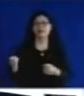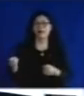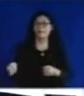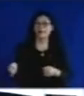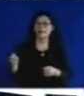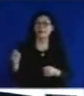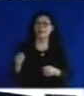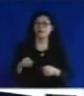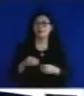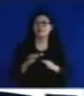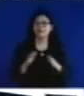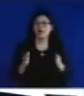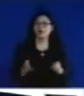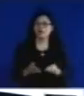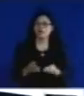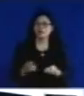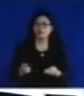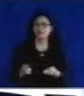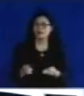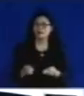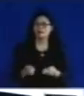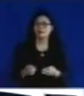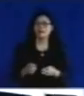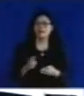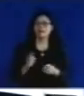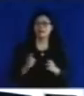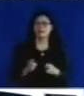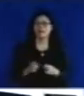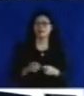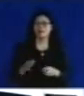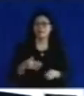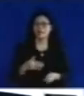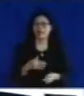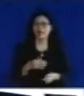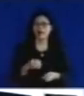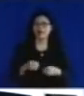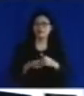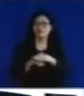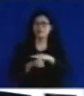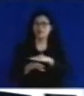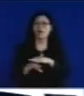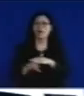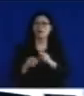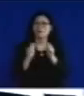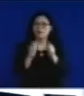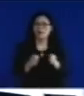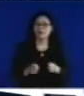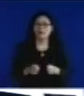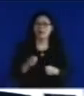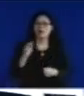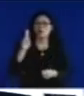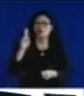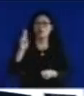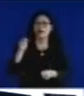membidangi perekonomian, baik itu SKPD dinas, perikanan, peternakan, pertanian, koperasi, maupun UMKM